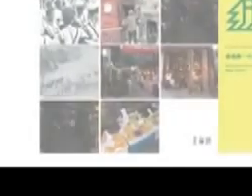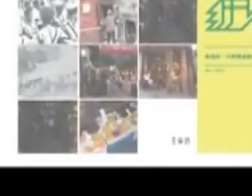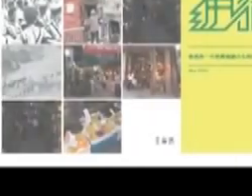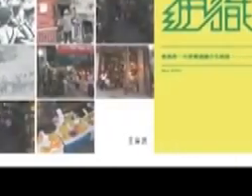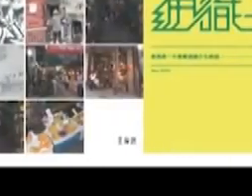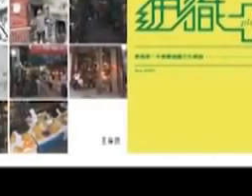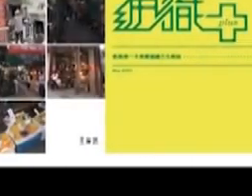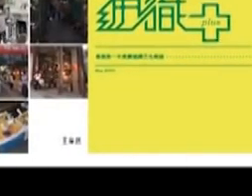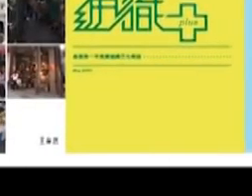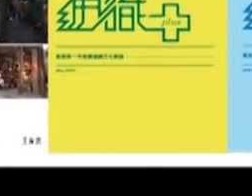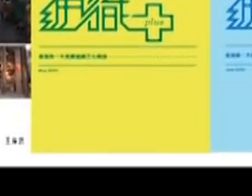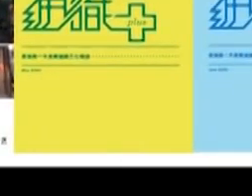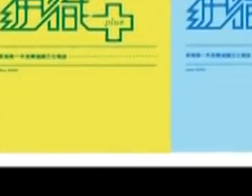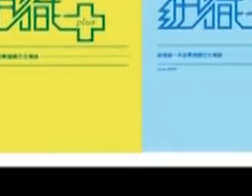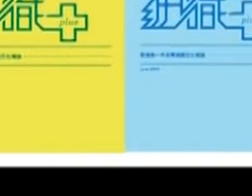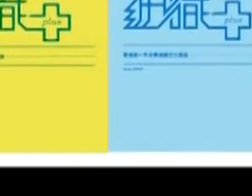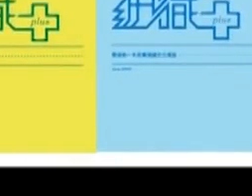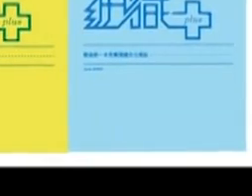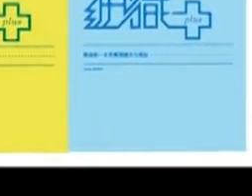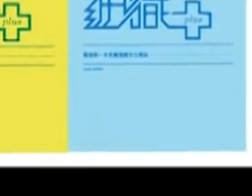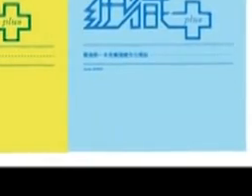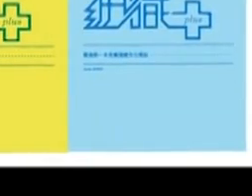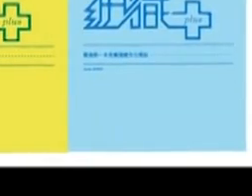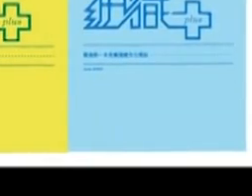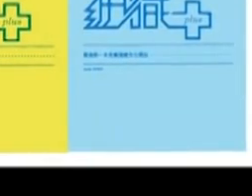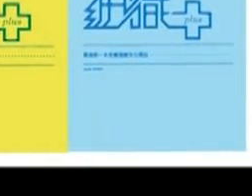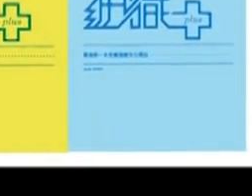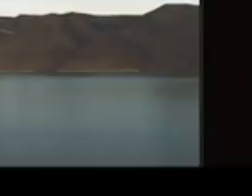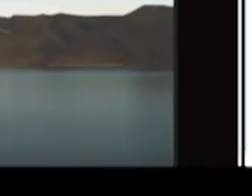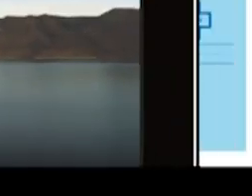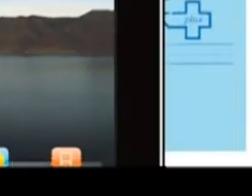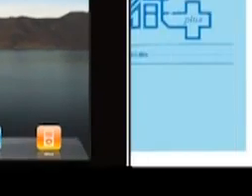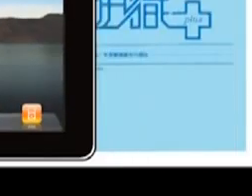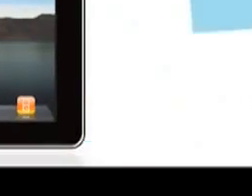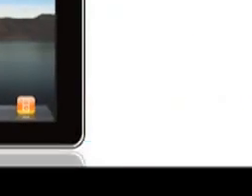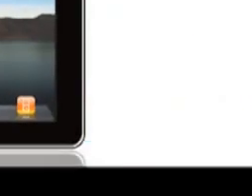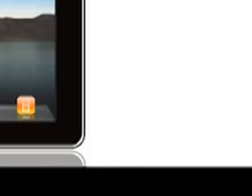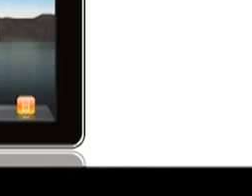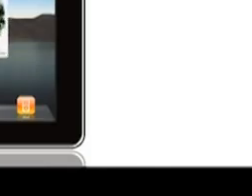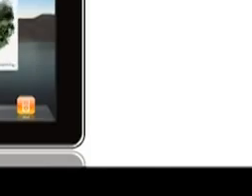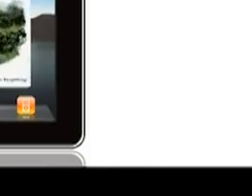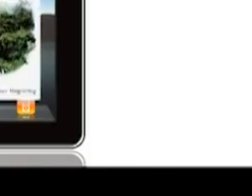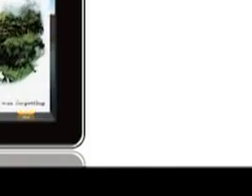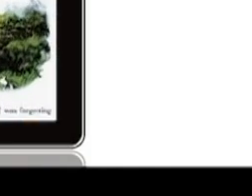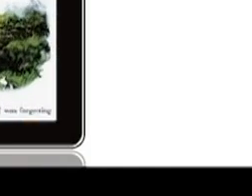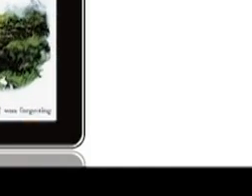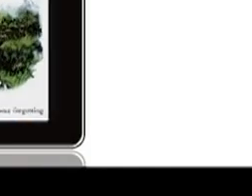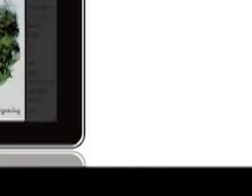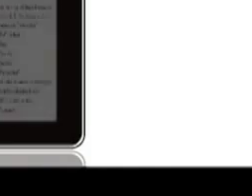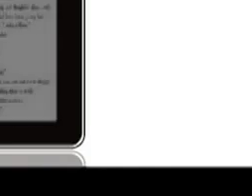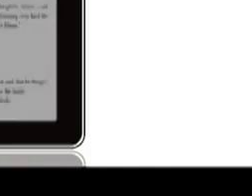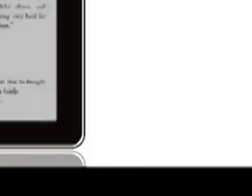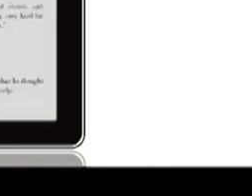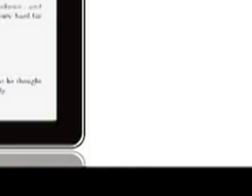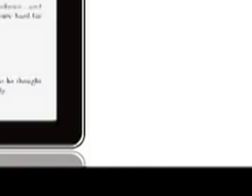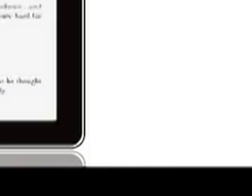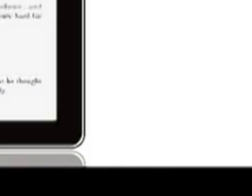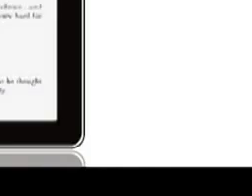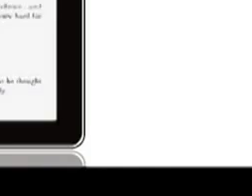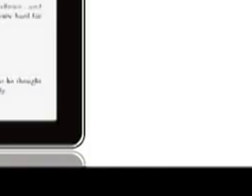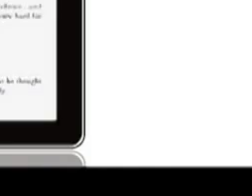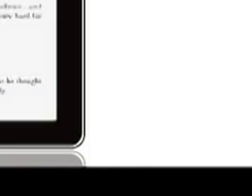組織、公民社會組織、網民等等，將佢哋嘅書籍、刊物同 blog 等等发成电子